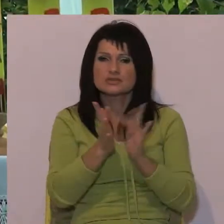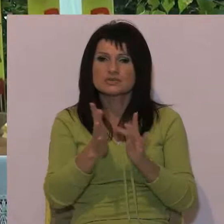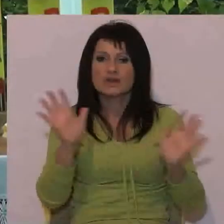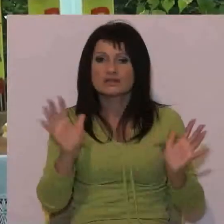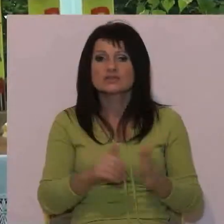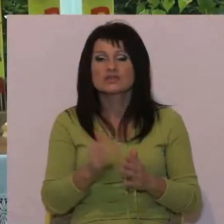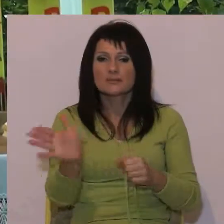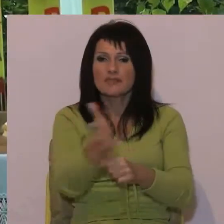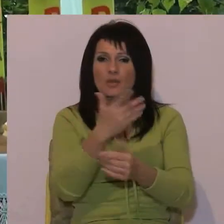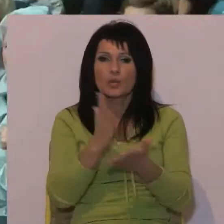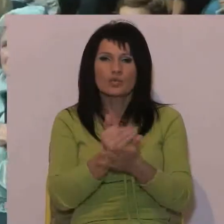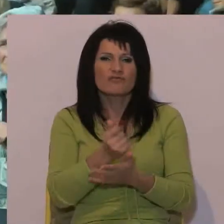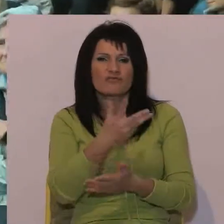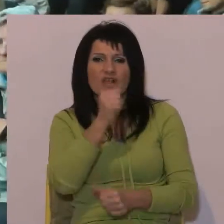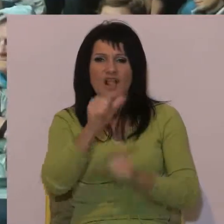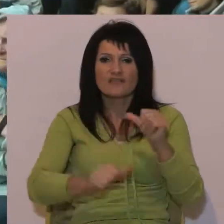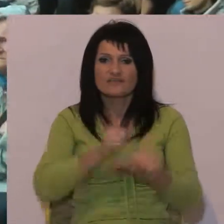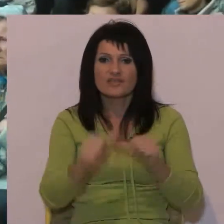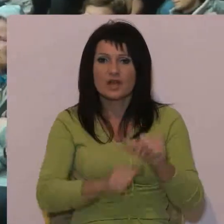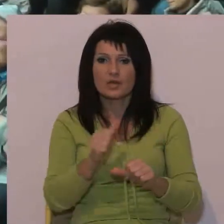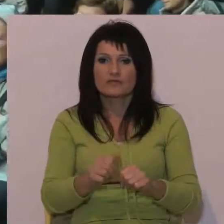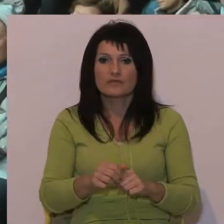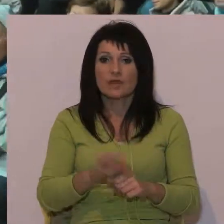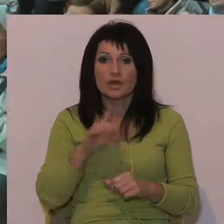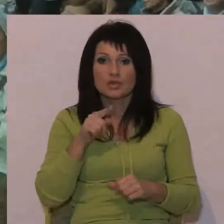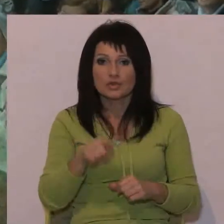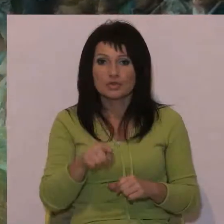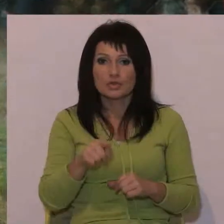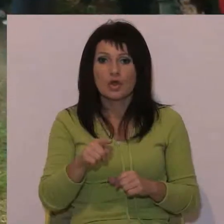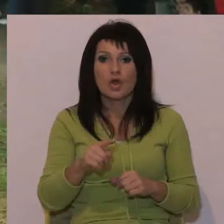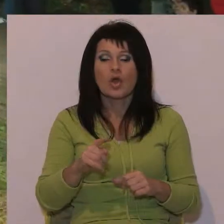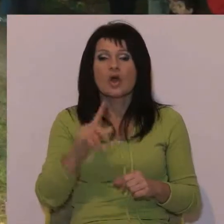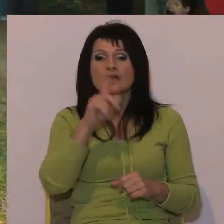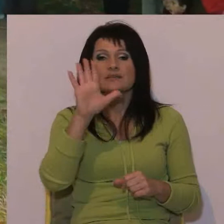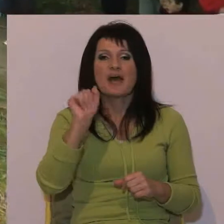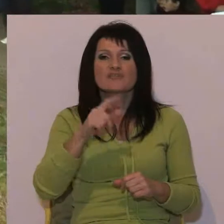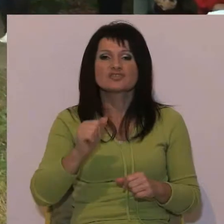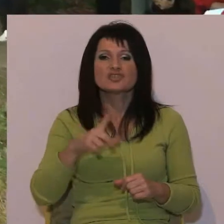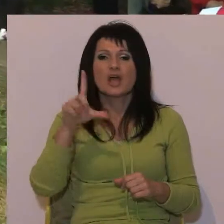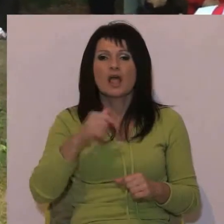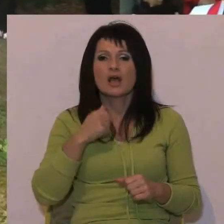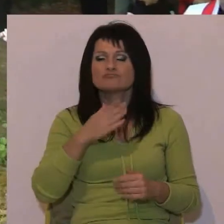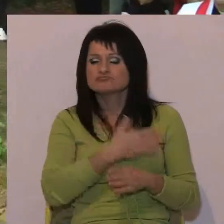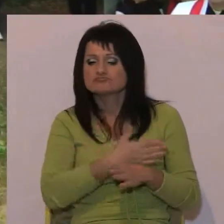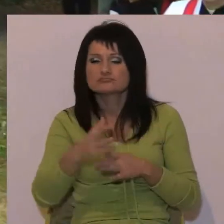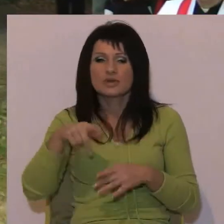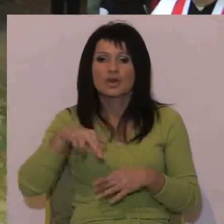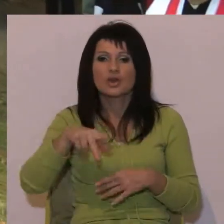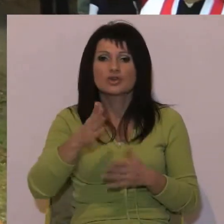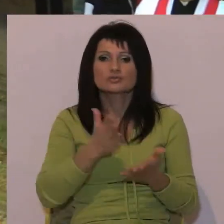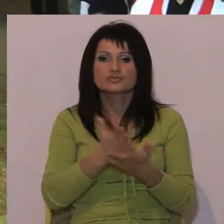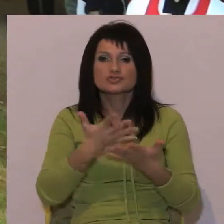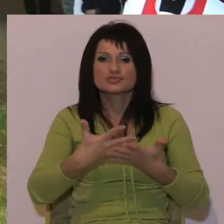Chrystusa minęło już tyle wieków, to Zbawiciel wciąż kroczy przez ziemię